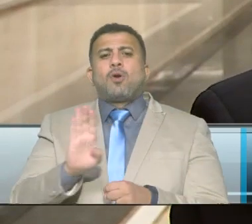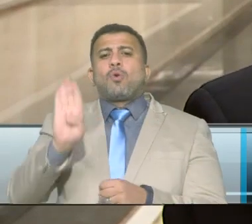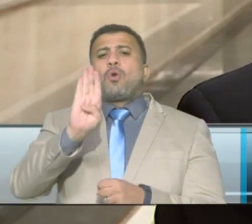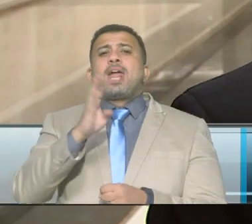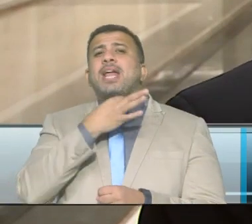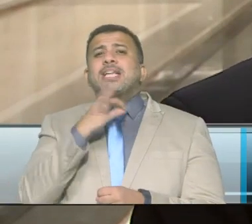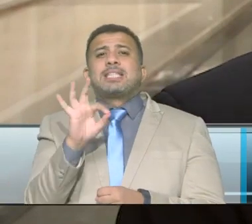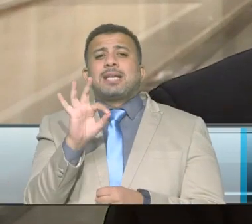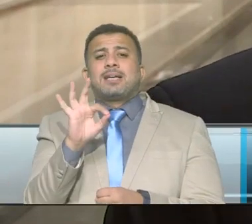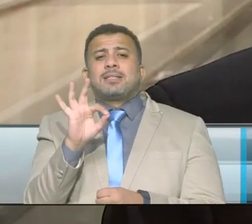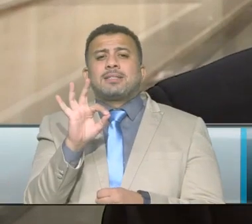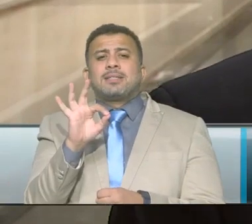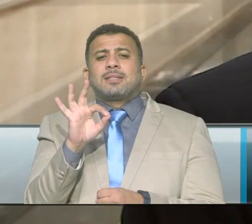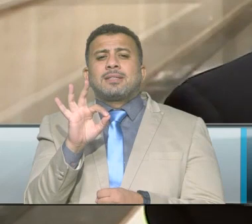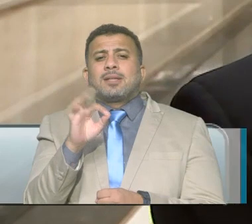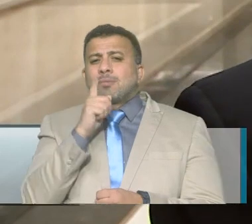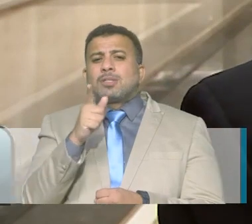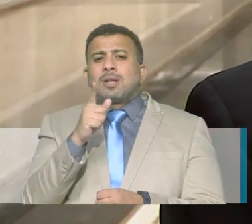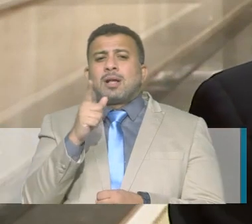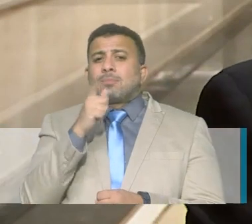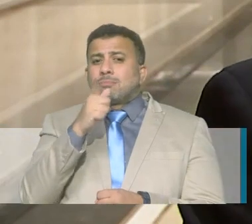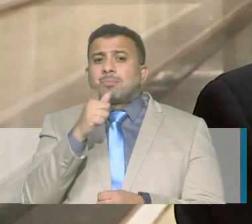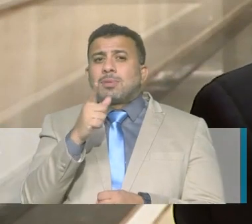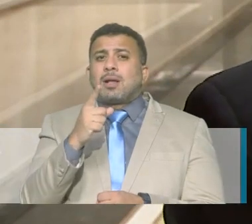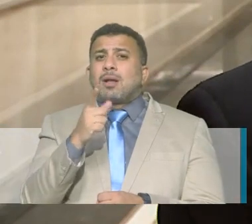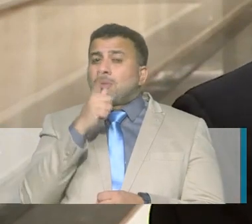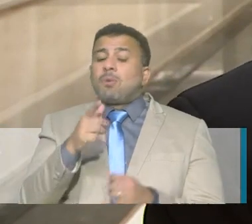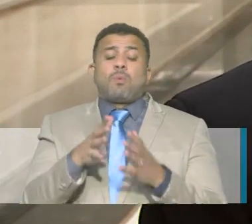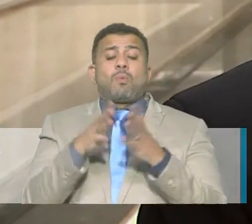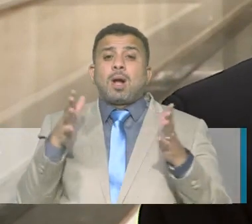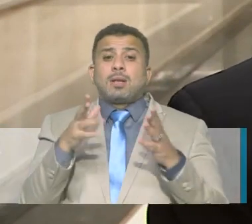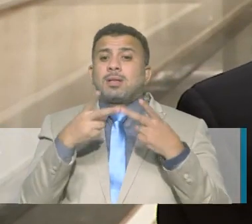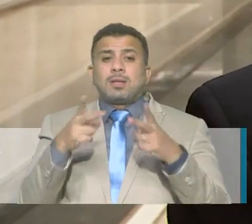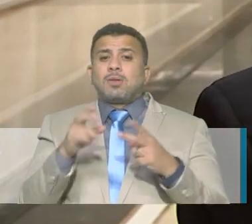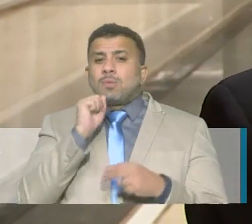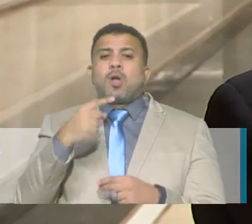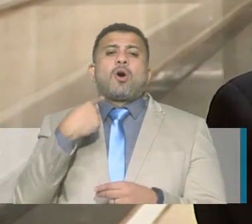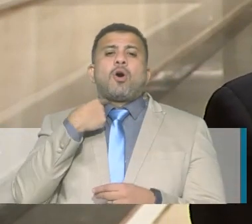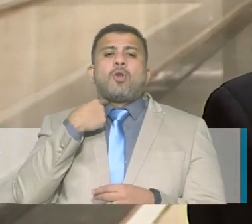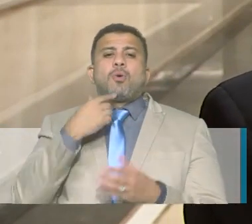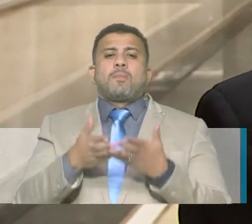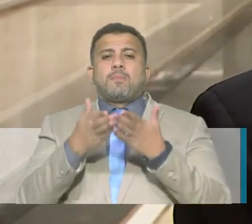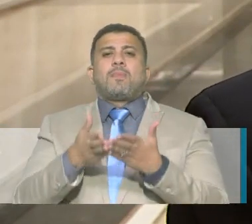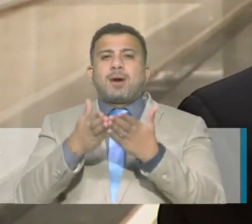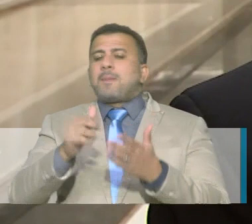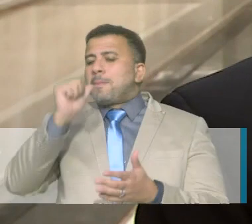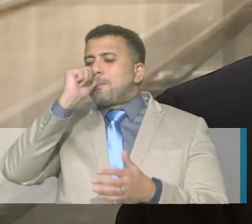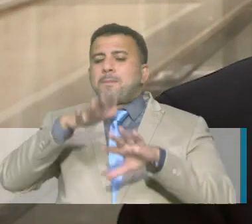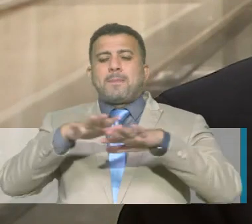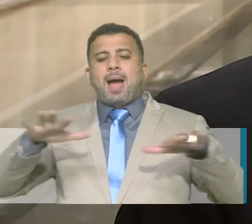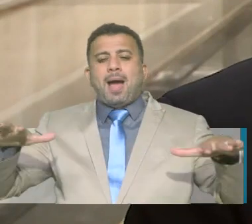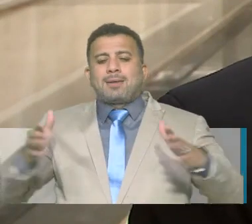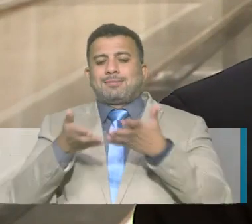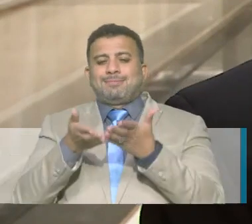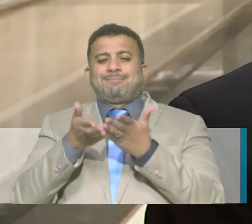الجديدة اللي صاحب السموش عنده النظرة الواسعة في تأسيسها، هي العلوم البحار والأحياء المائية.